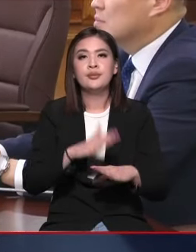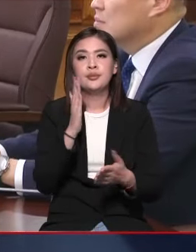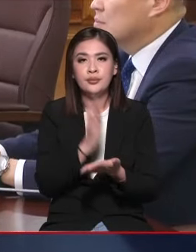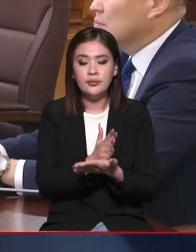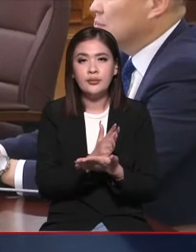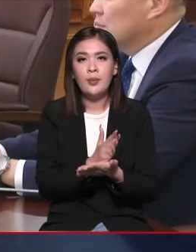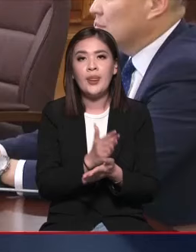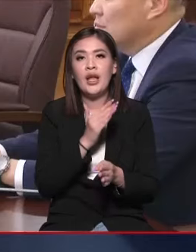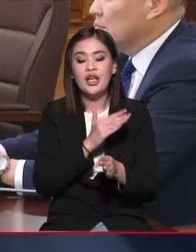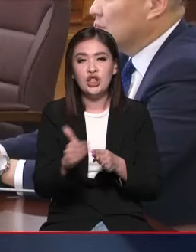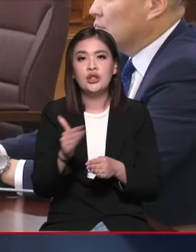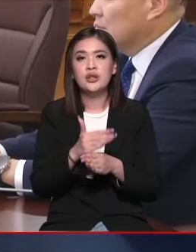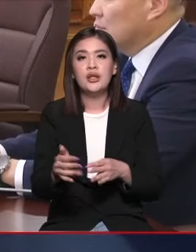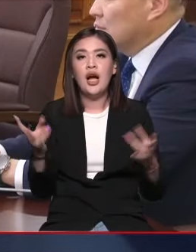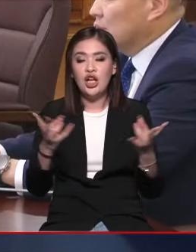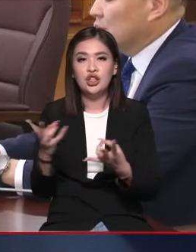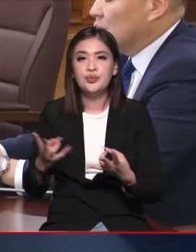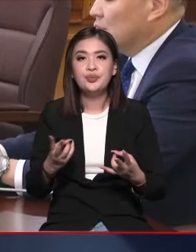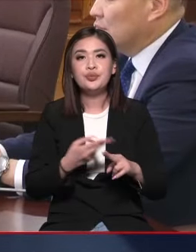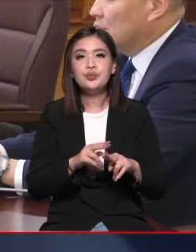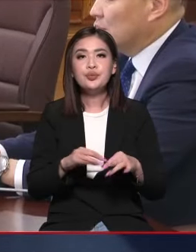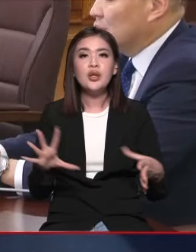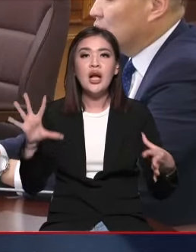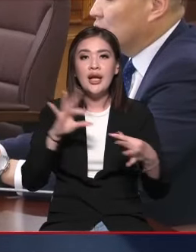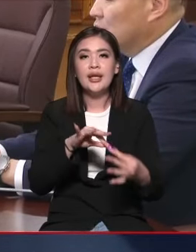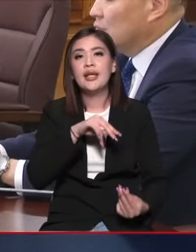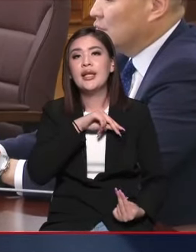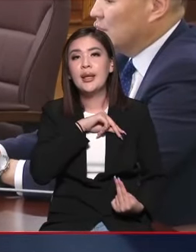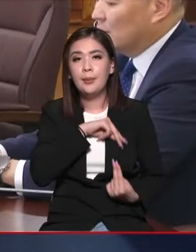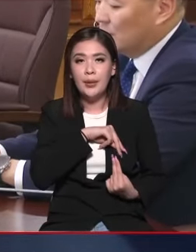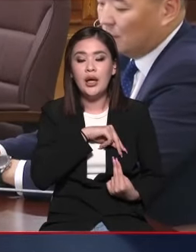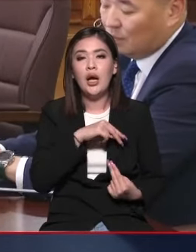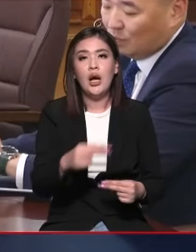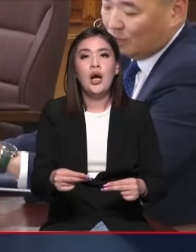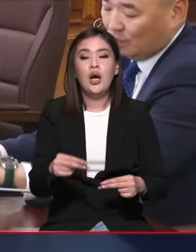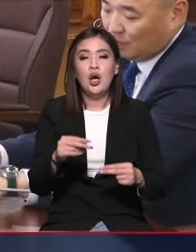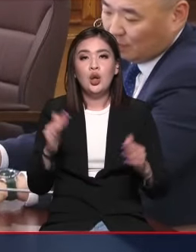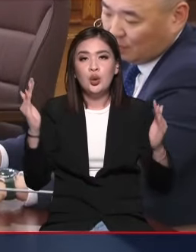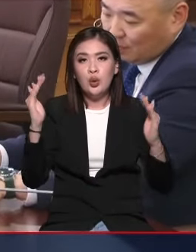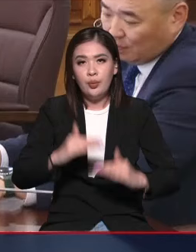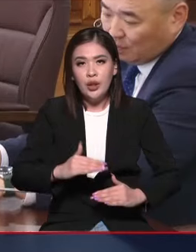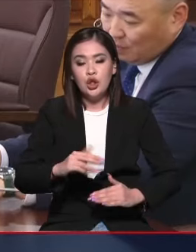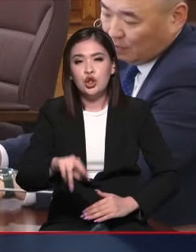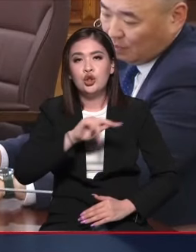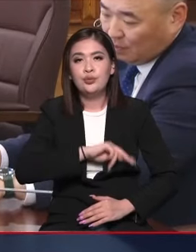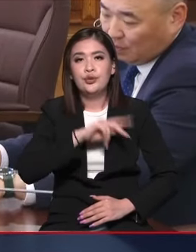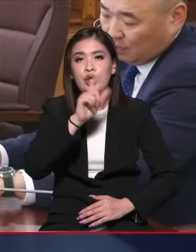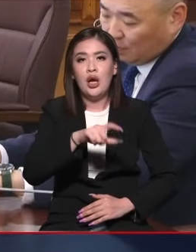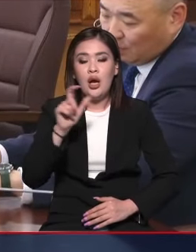кешенді тәсілді қажет етеді. Олардың қатарында еңбек өнімділігінің төмендігін, жұмысшылардың